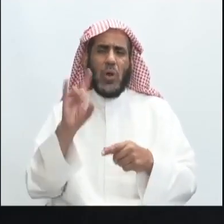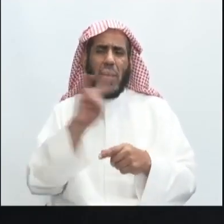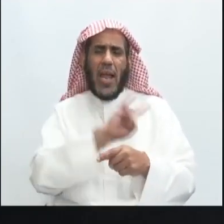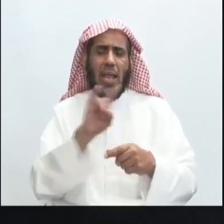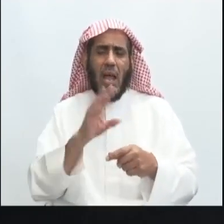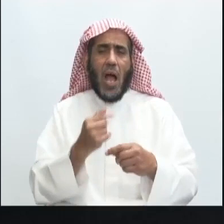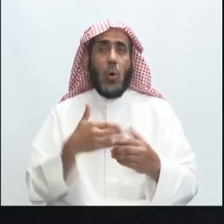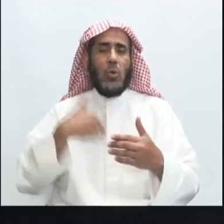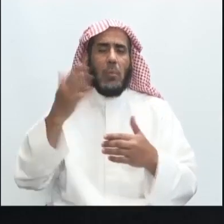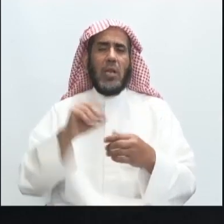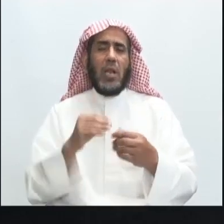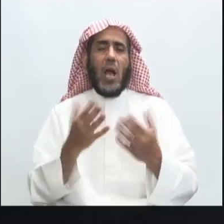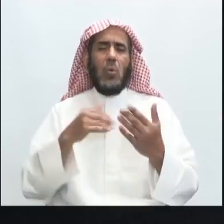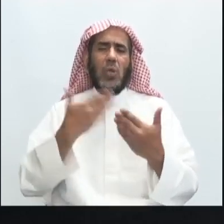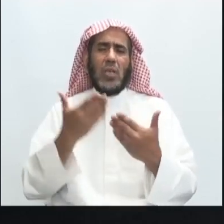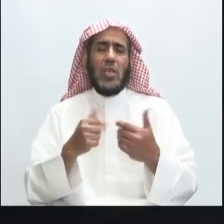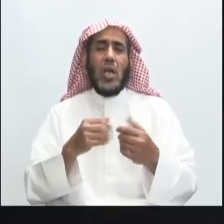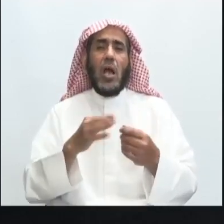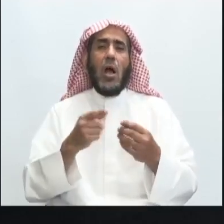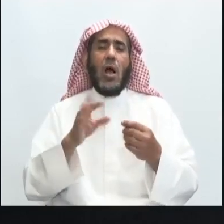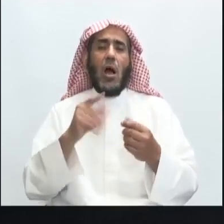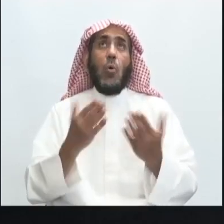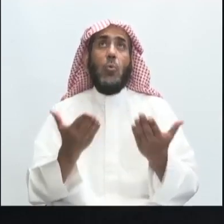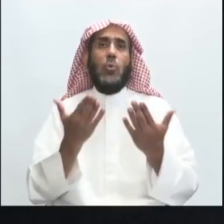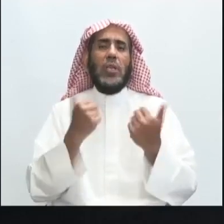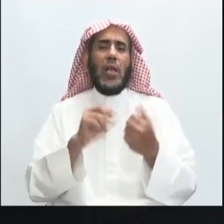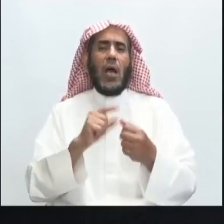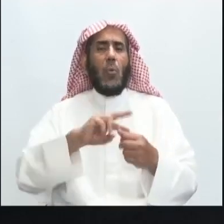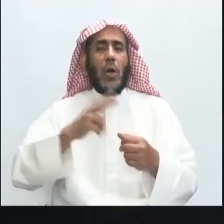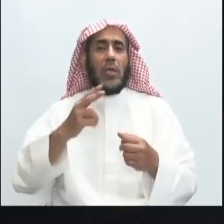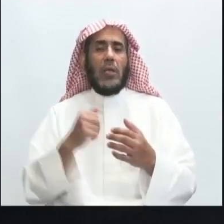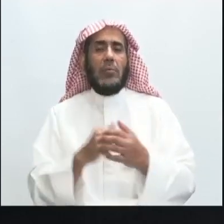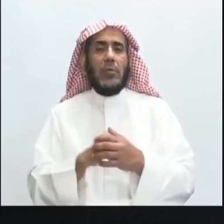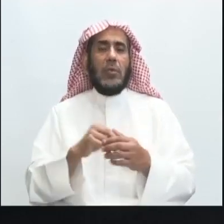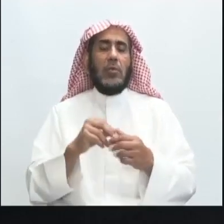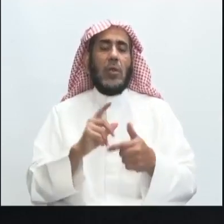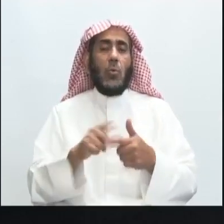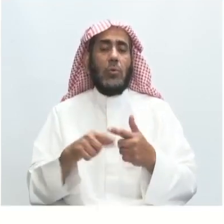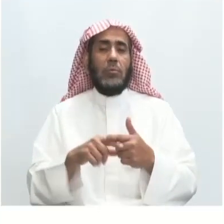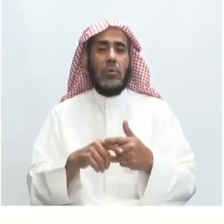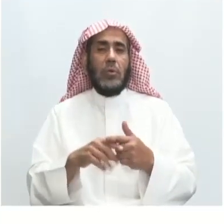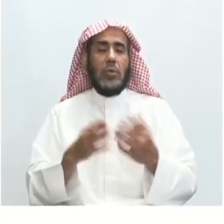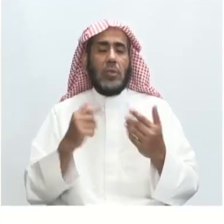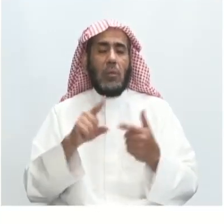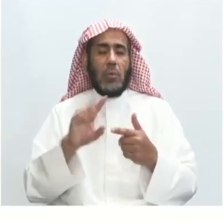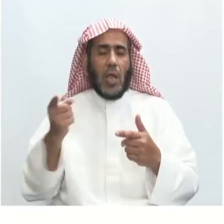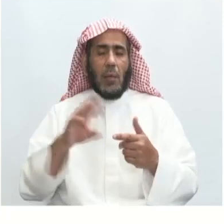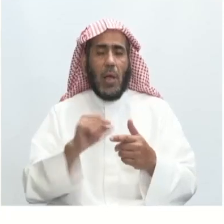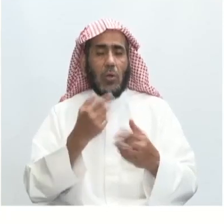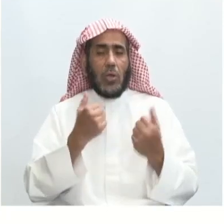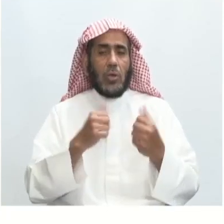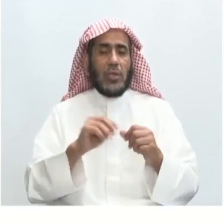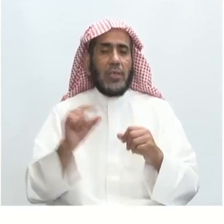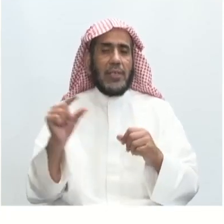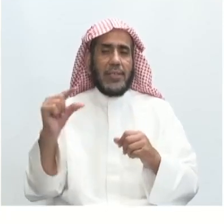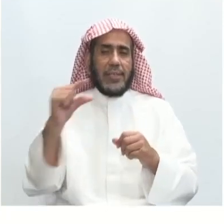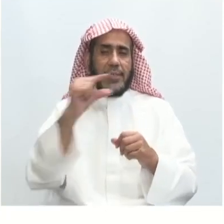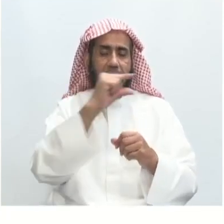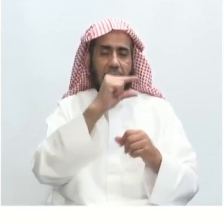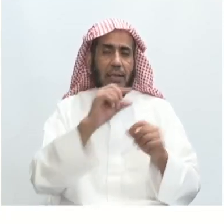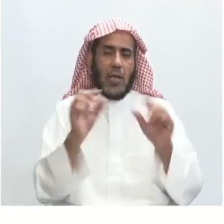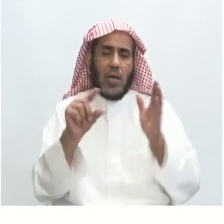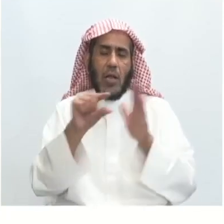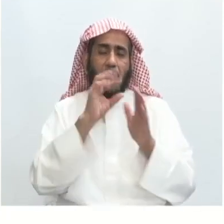تمني او ترجي او نداء او تقول طلبي او غير او غير طلبي نوع الانشاء طبعا طلبيه غير طلبي ثم تذكر الصيغه التي